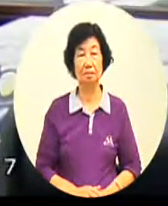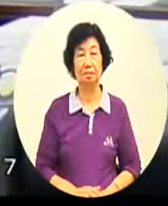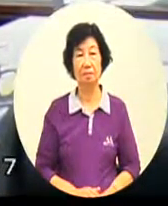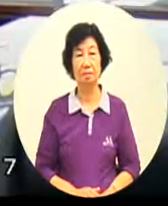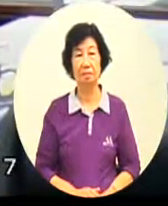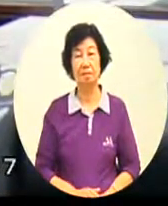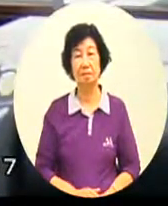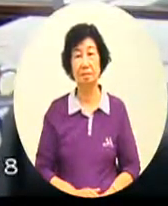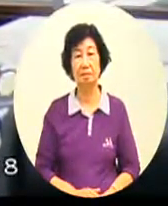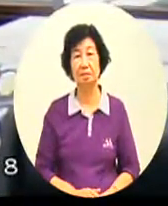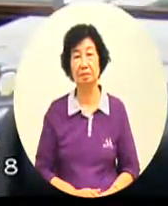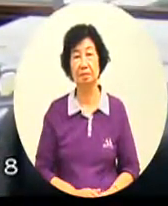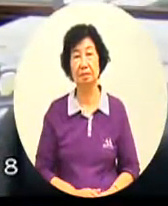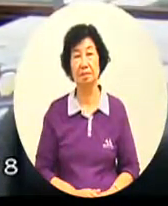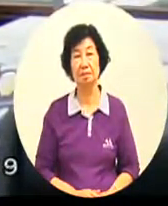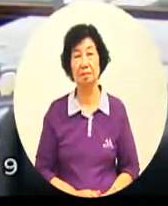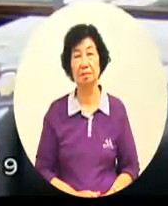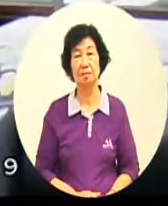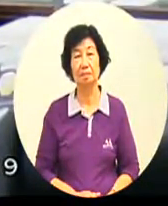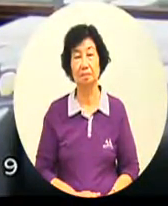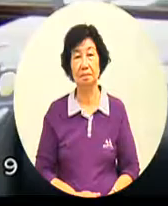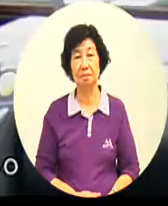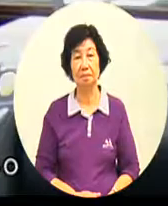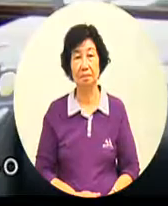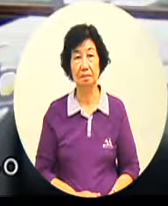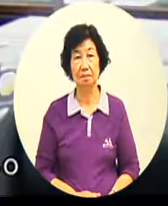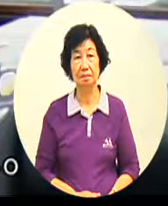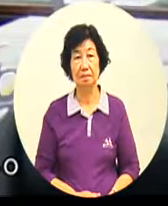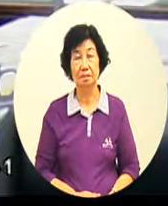有什么意义？站在议事厅里面有什么意义？